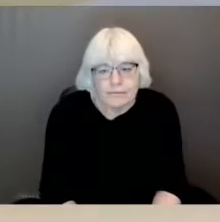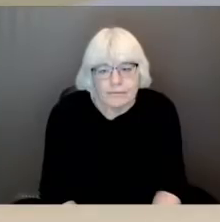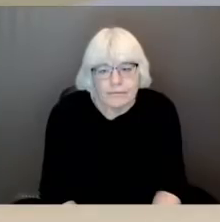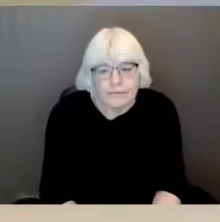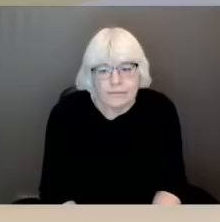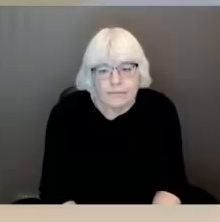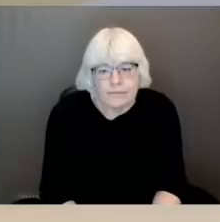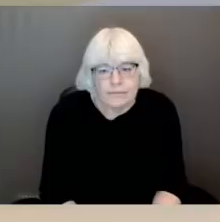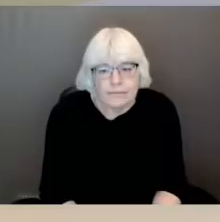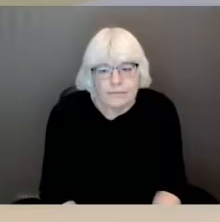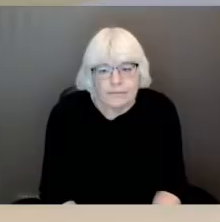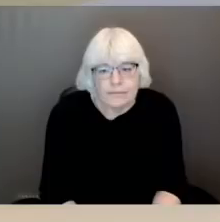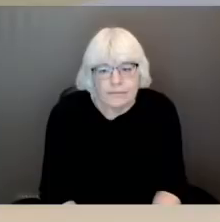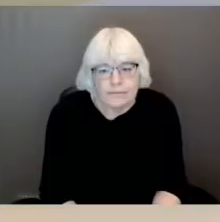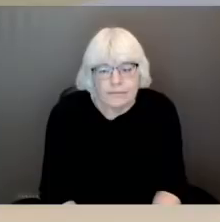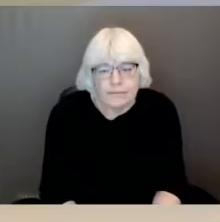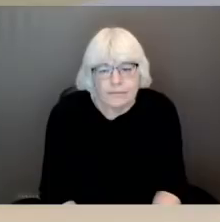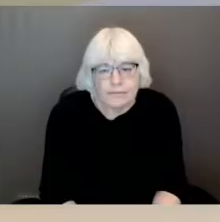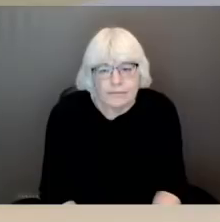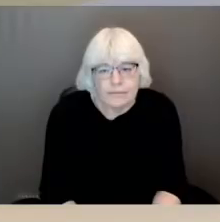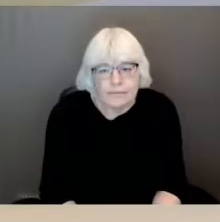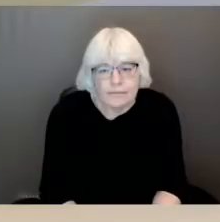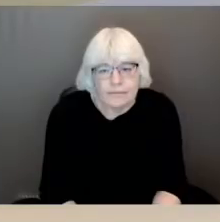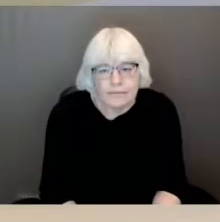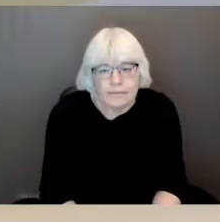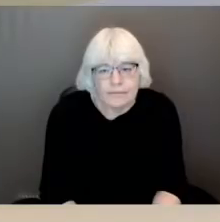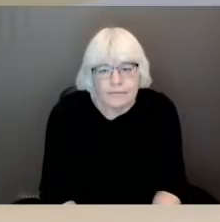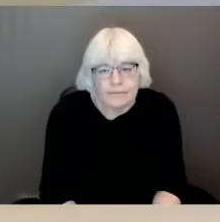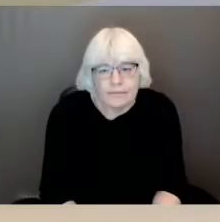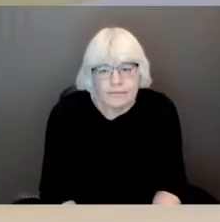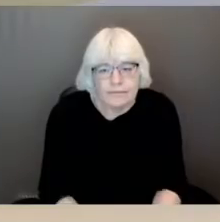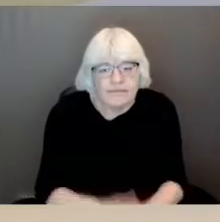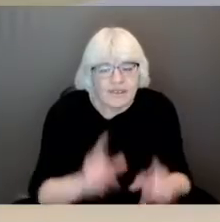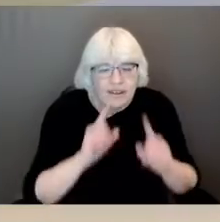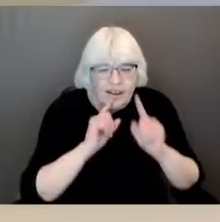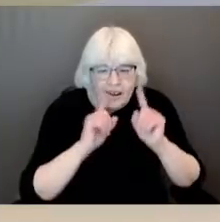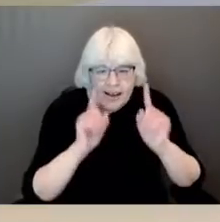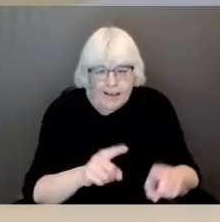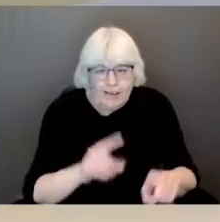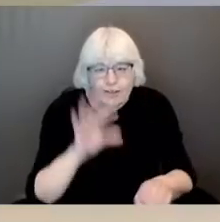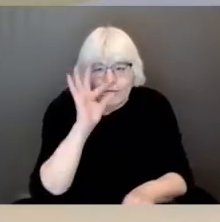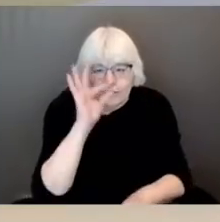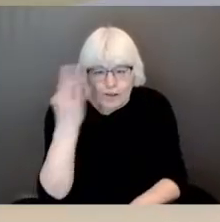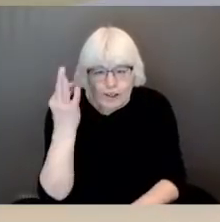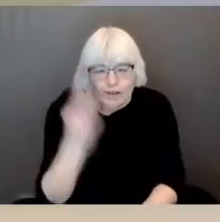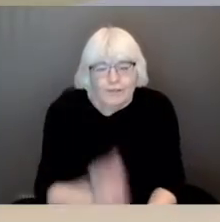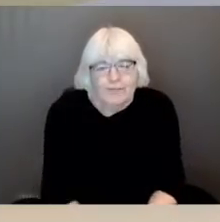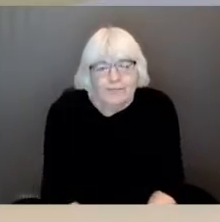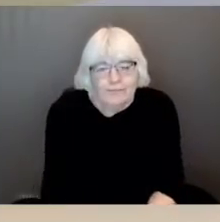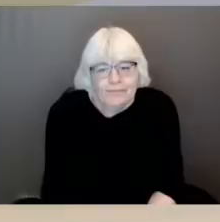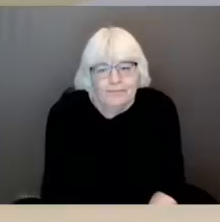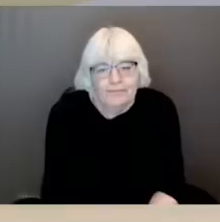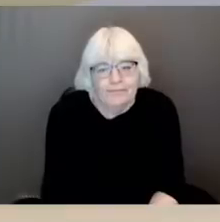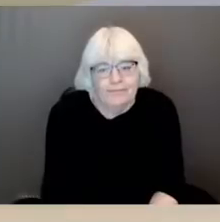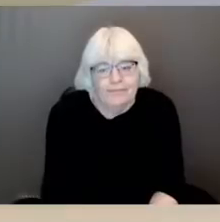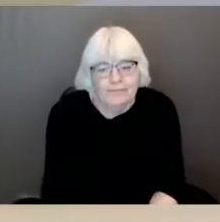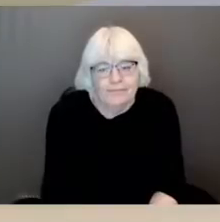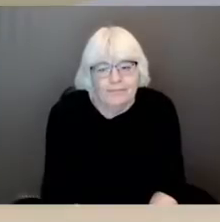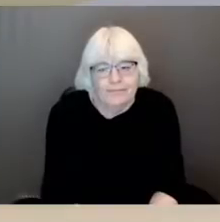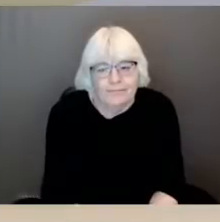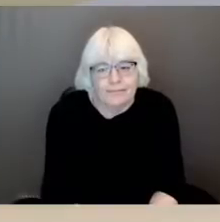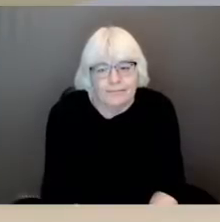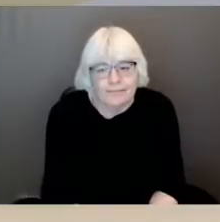Gabrielle, je sais qu'on est en train vraiment d'essayer de vraiment augmenter